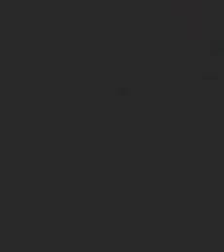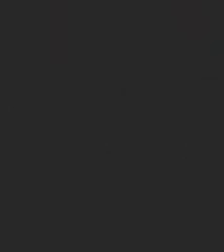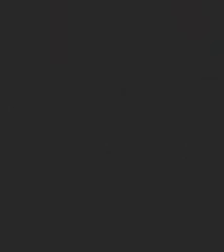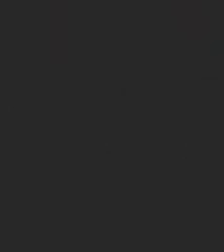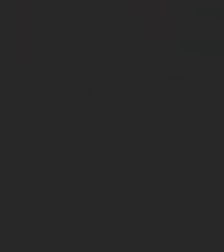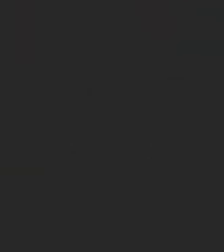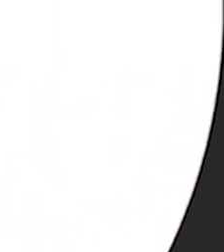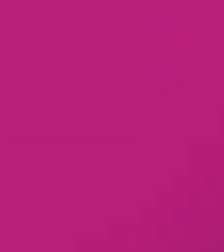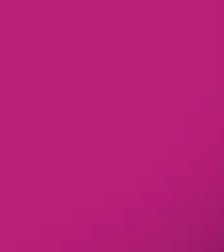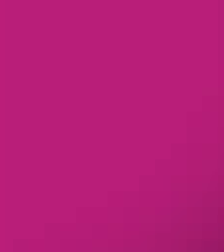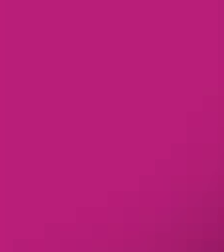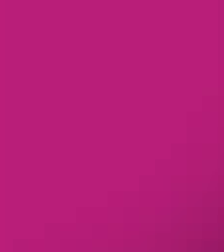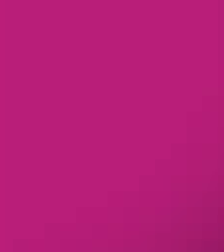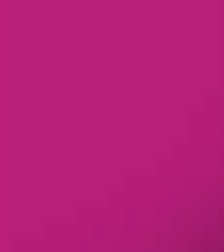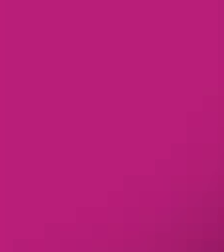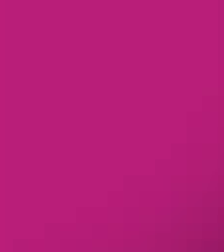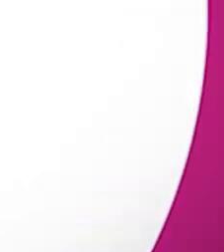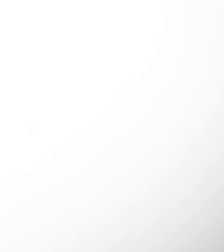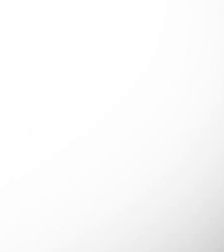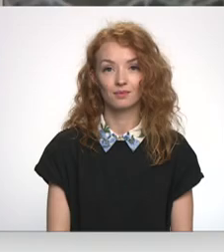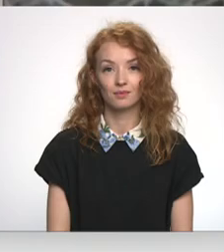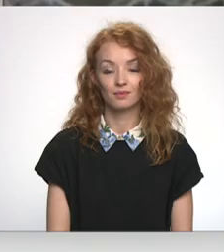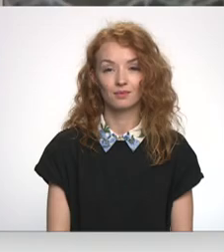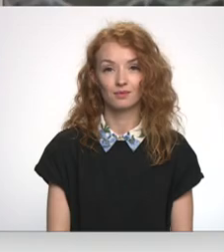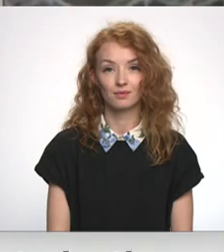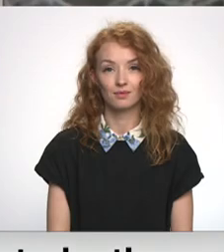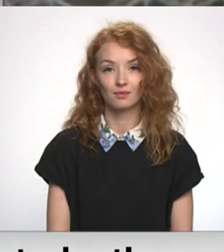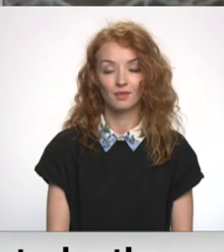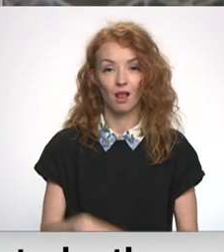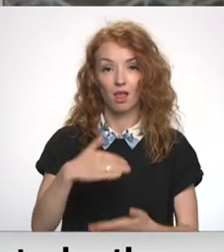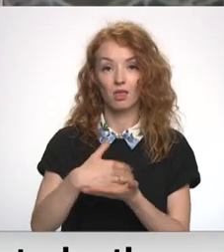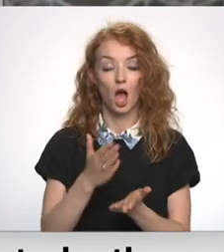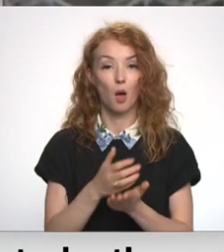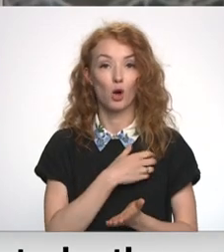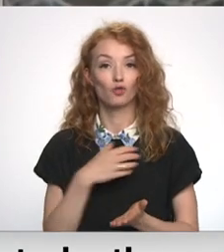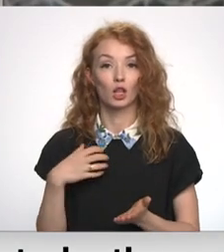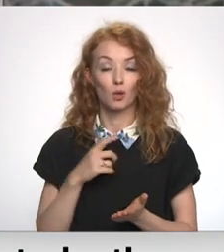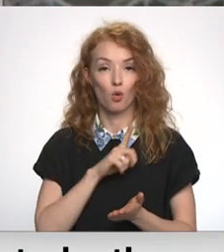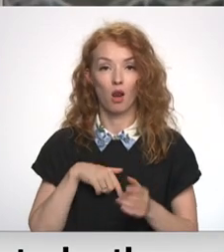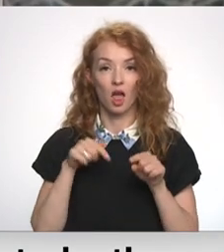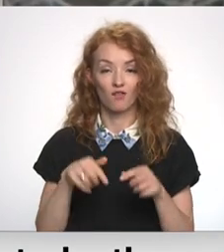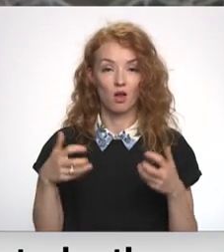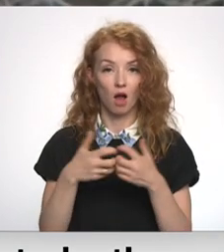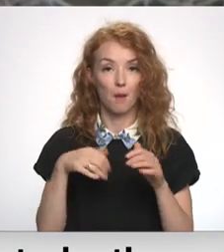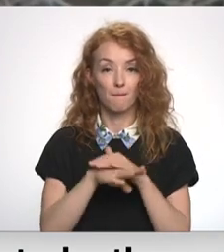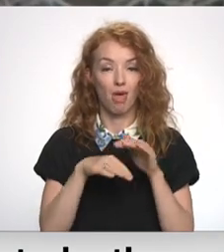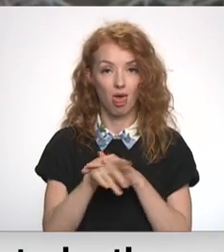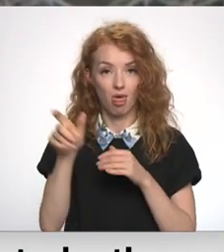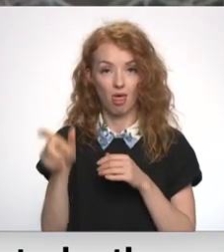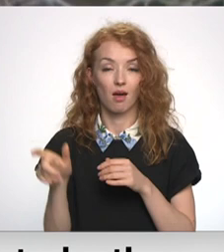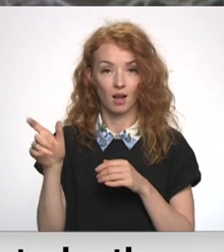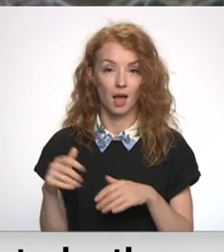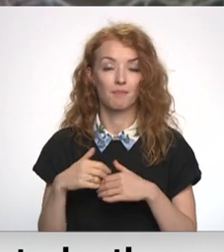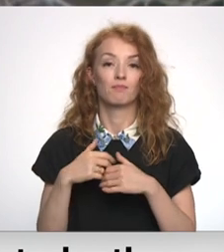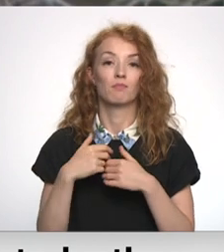Re, viss ēters ir te! Daļa pašvaldību Latvijā kara bēgļiem no Ukrainas kā mītnes